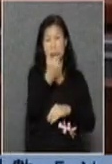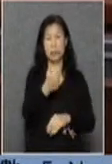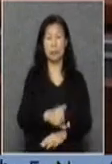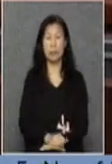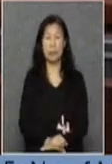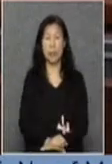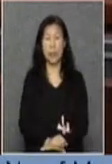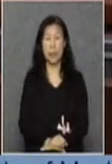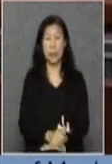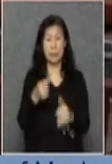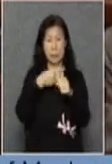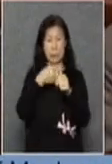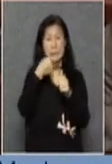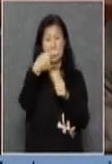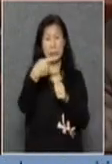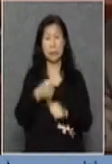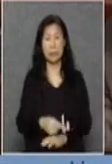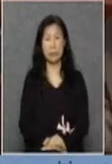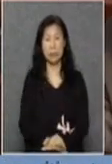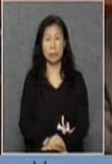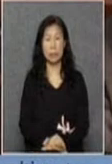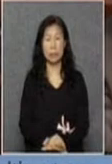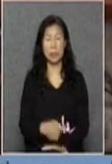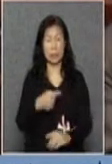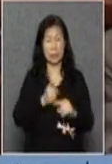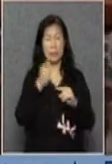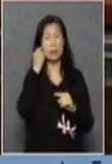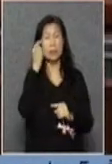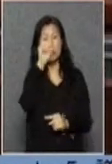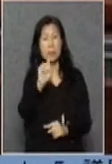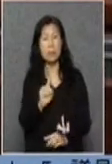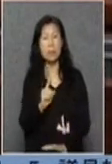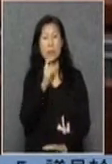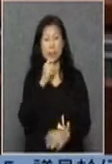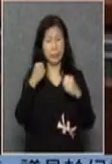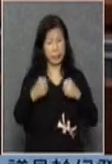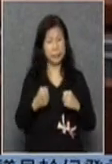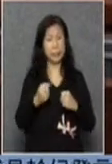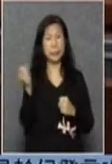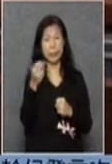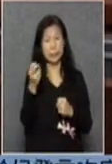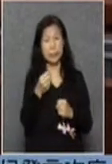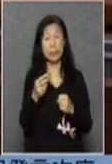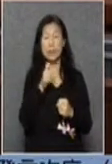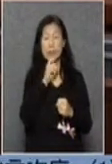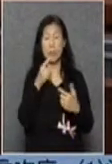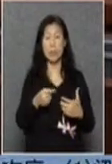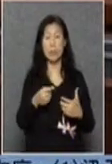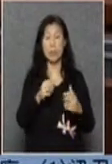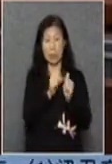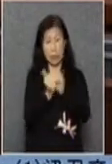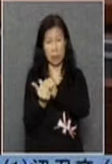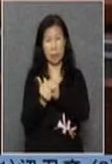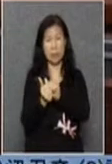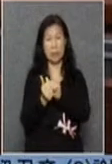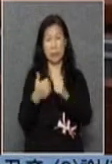咁所以第一件事，我哋要知道咧，就係點樣去維持或者維護我哋呢啲賴以成功呢